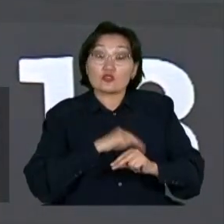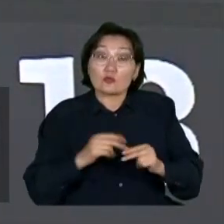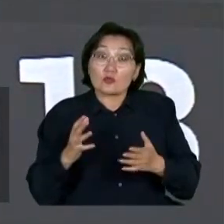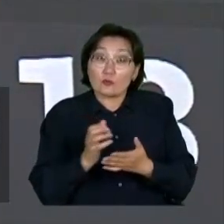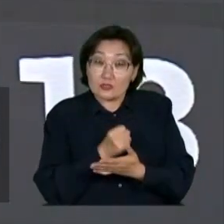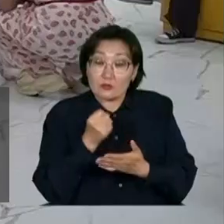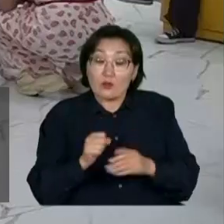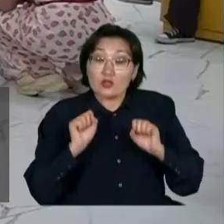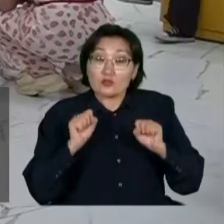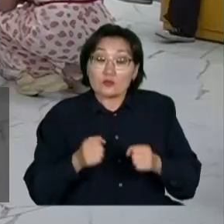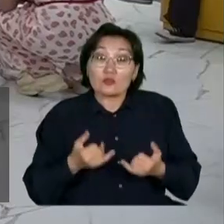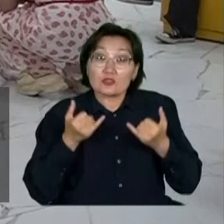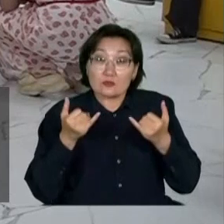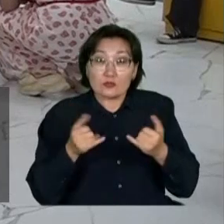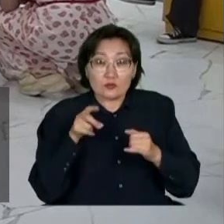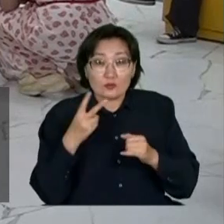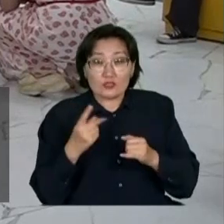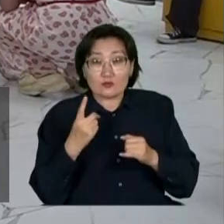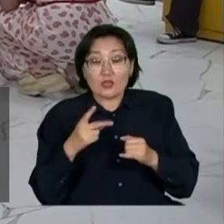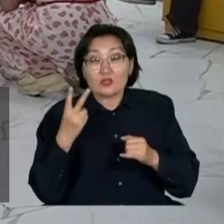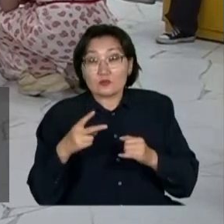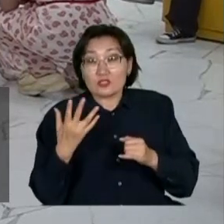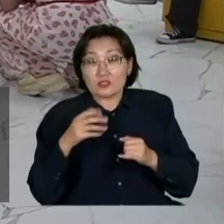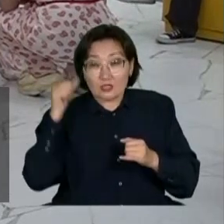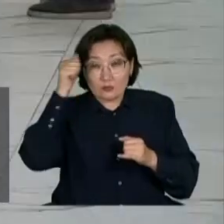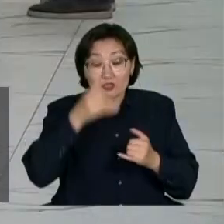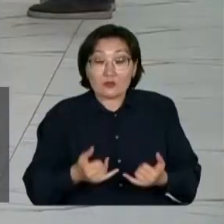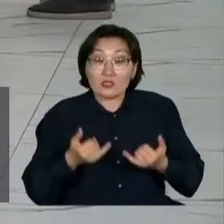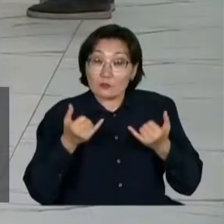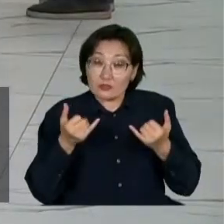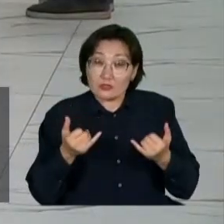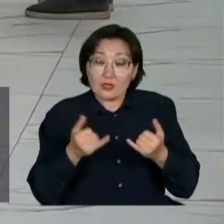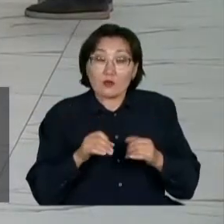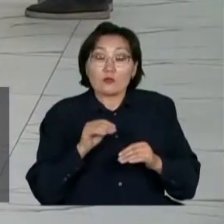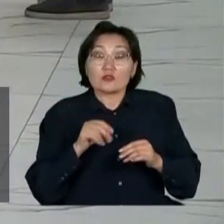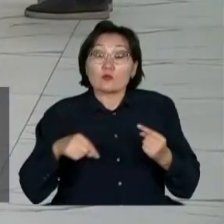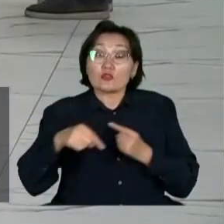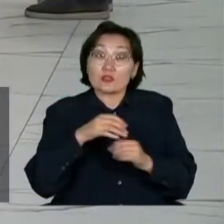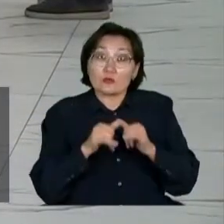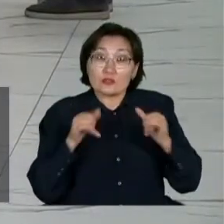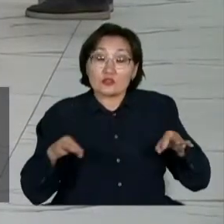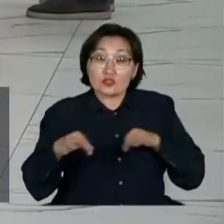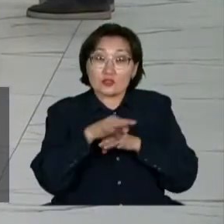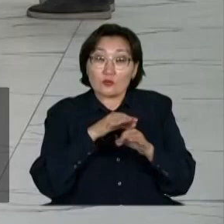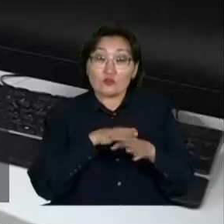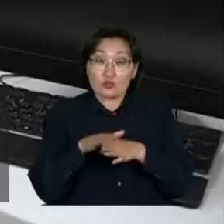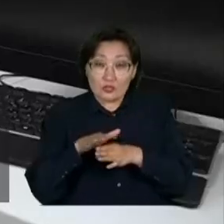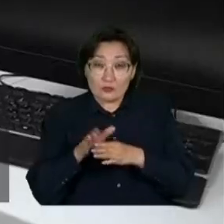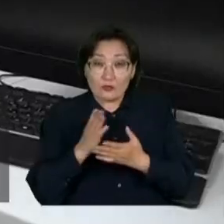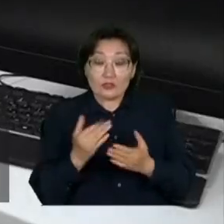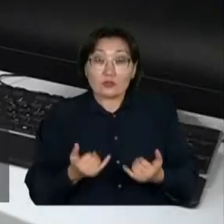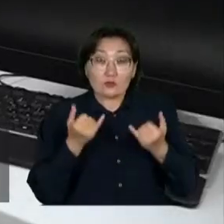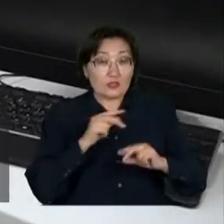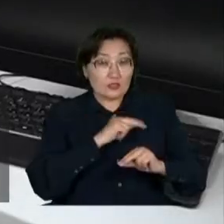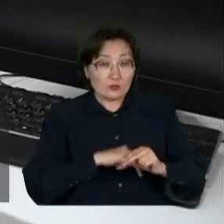күрек табуына мүмкіндік жасау үшін 2021-2025 жылдарға бағытталған кәсіпкерлікті дамыту ұлттық жобасы жүзеге асып жатыр. Ол үшін